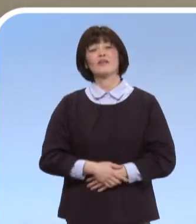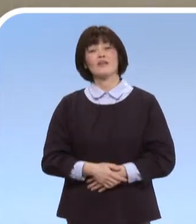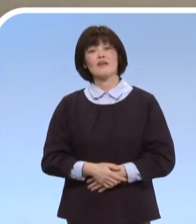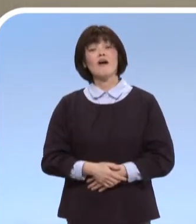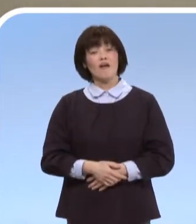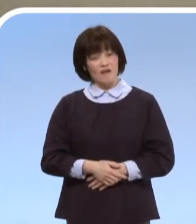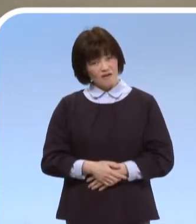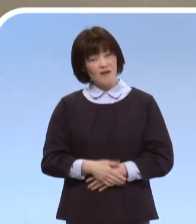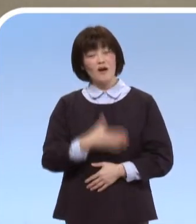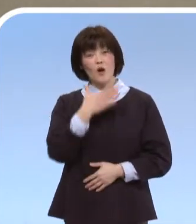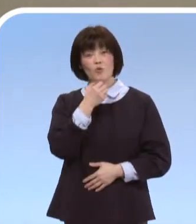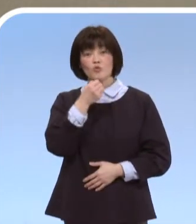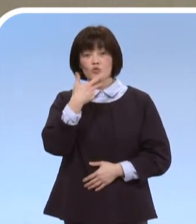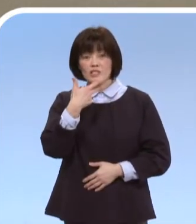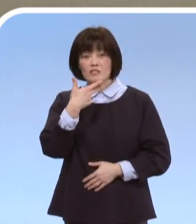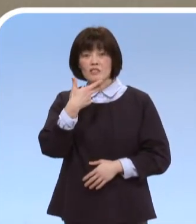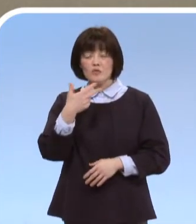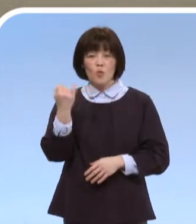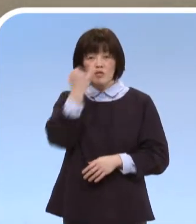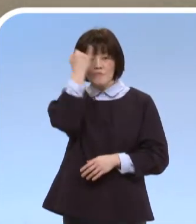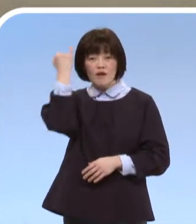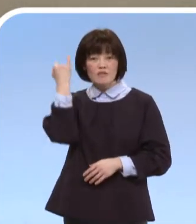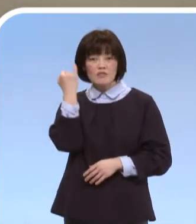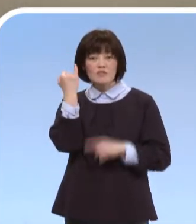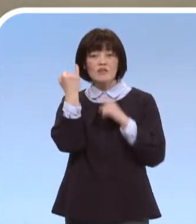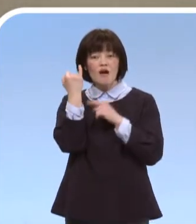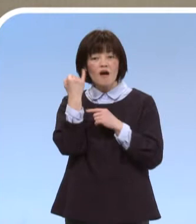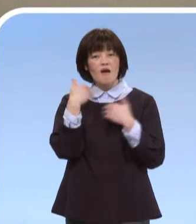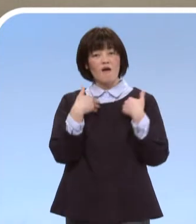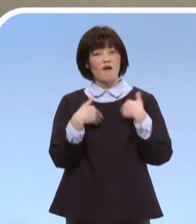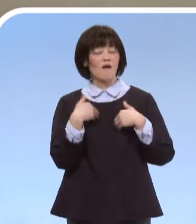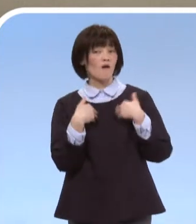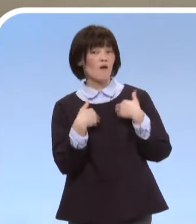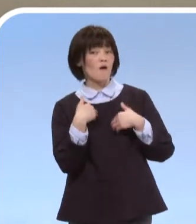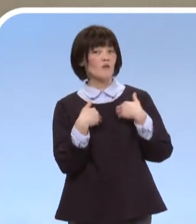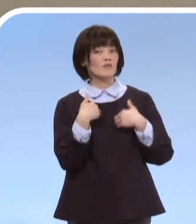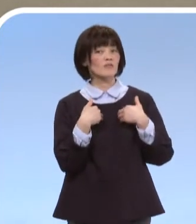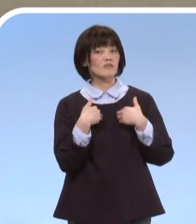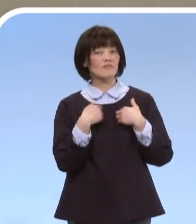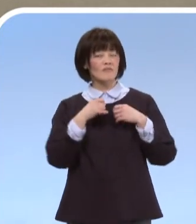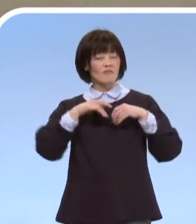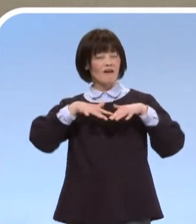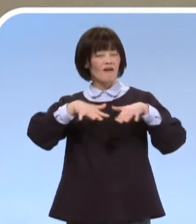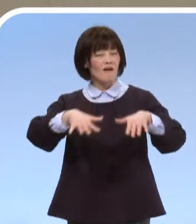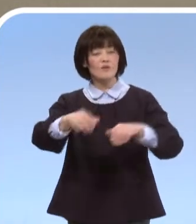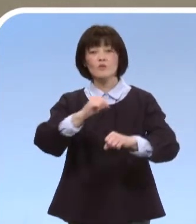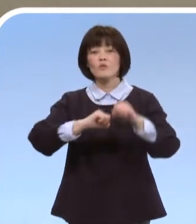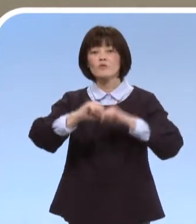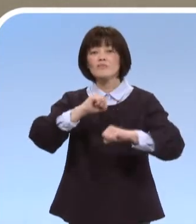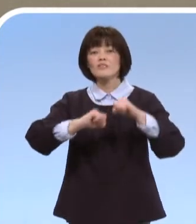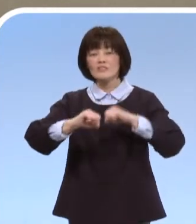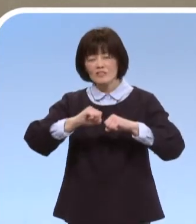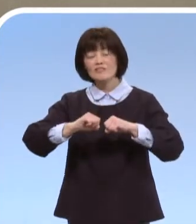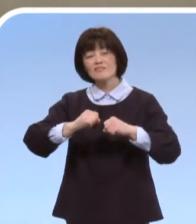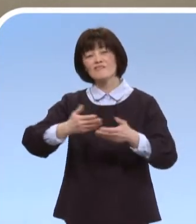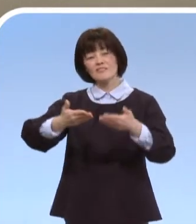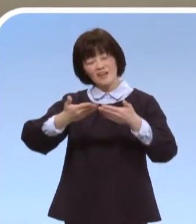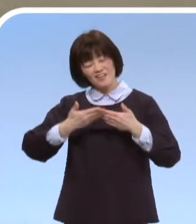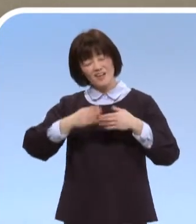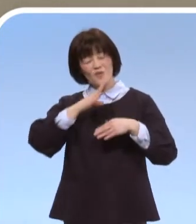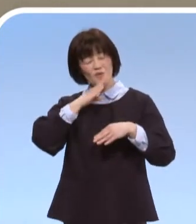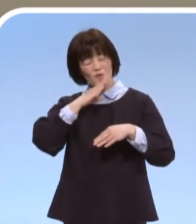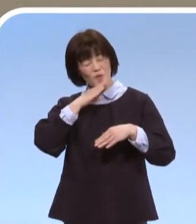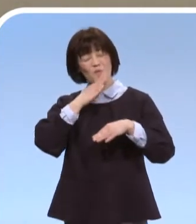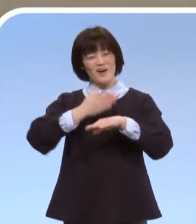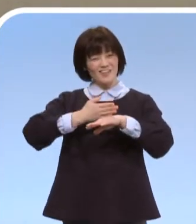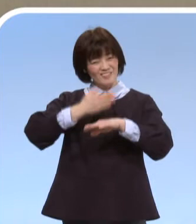り福祉っていうもののイメージを、ね、大きく変えていくようなこういう取り組みをやってもらってすごく心強く思っ